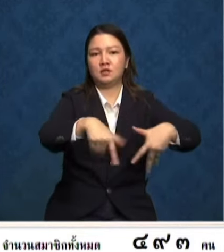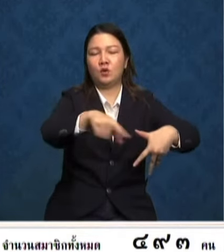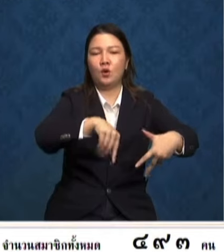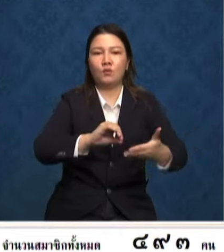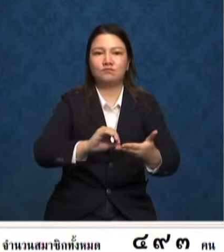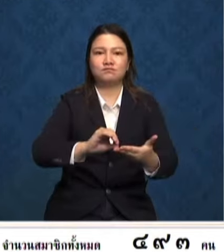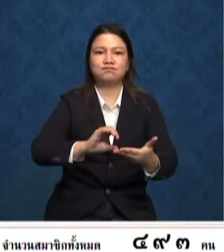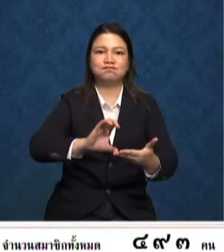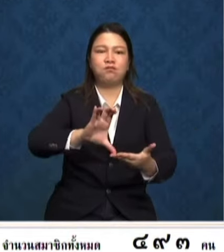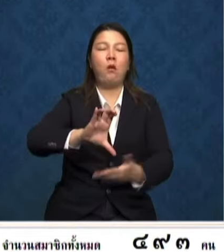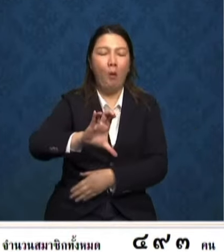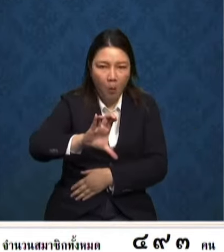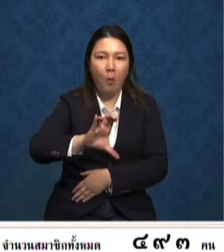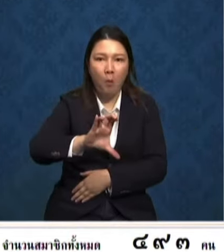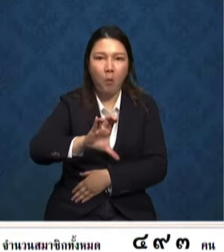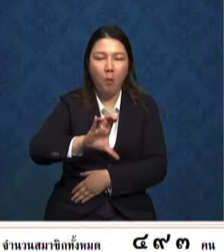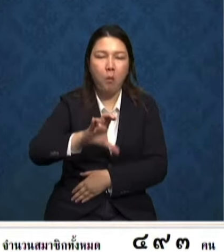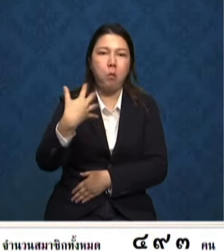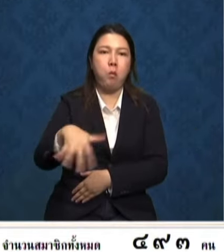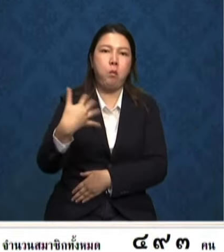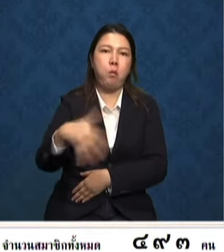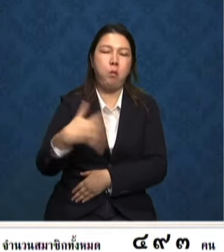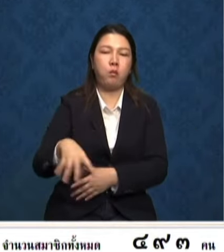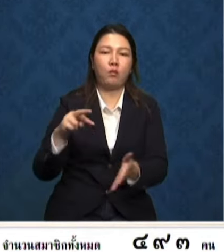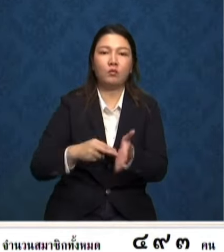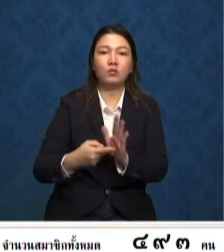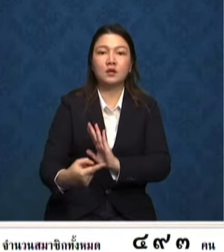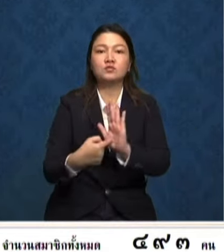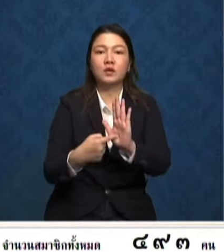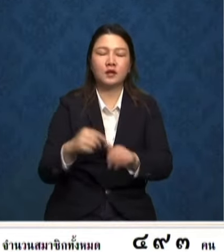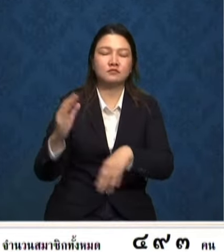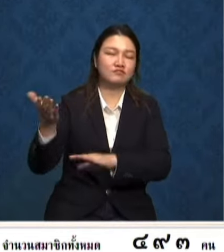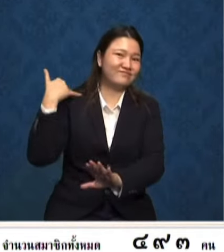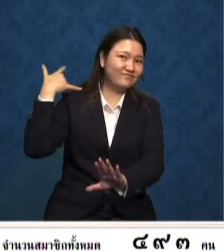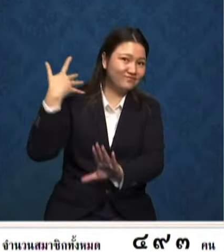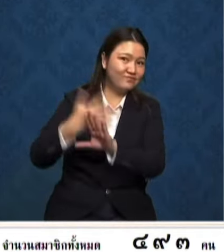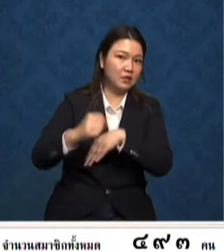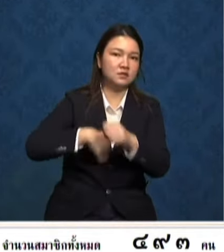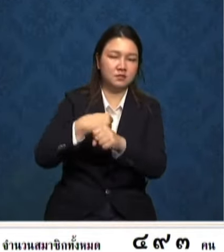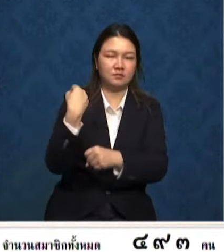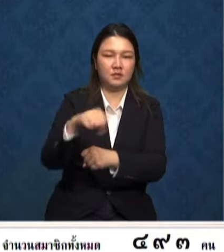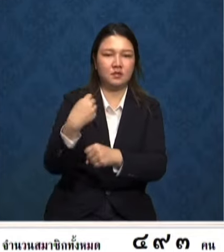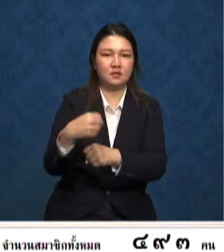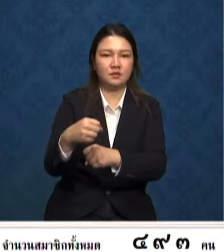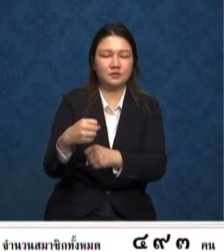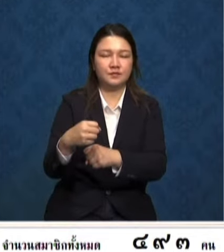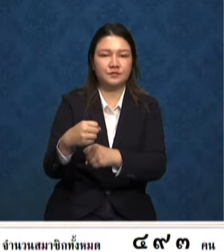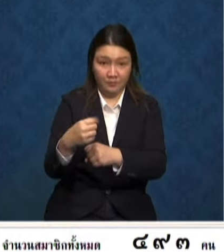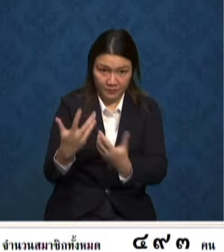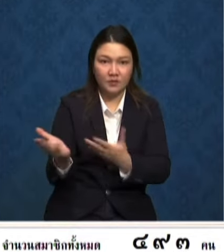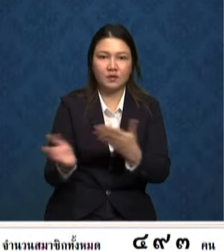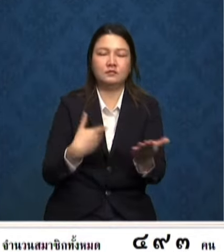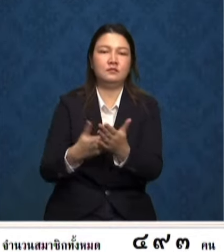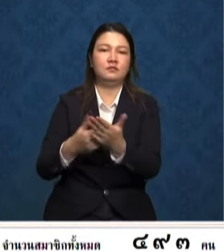นเพิ่มขึ้นอย่างรวดเร็วโดยเฉพาะอย่างยิ่งในช่วง10ปีที่ผ่านมาการทำงบประม